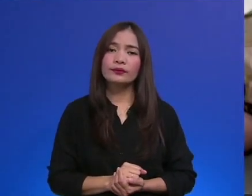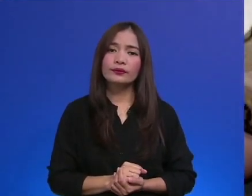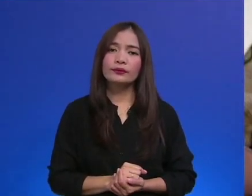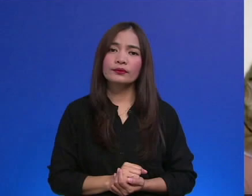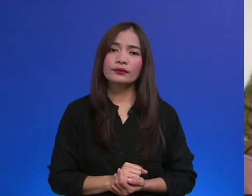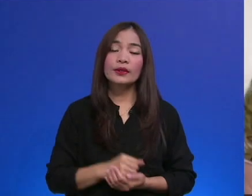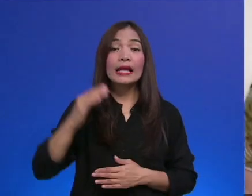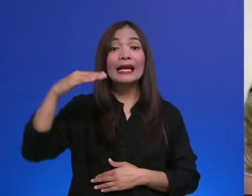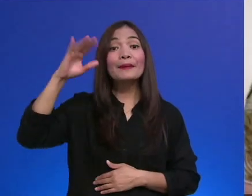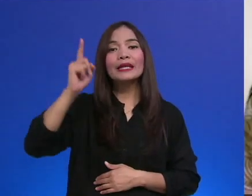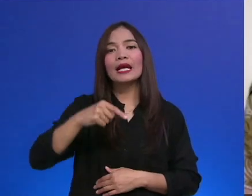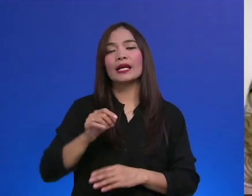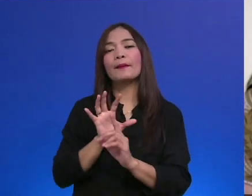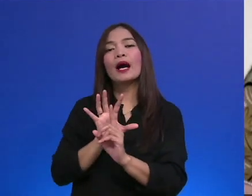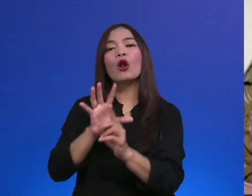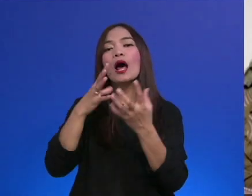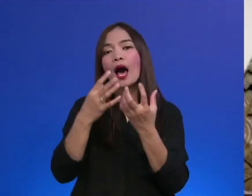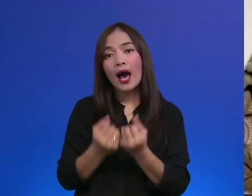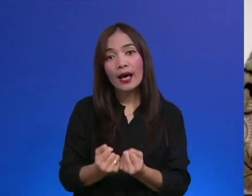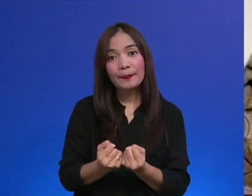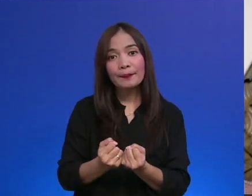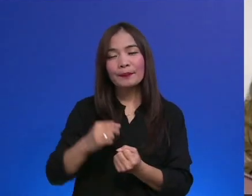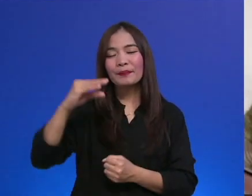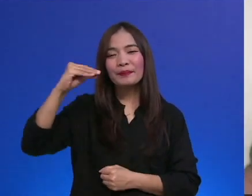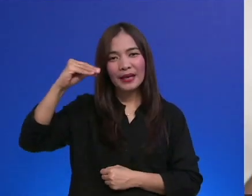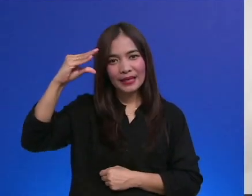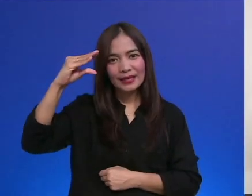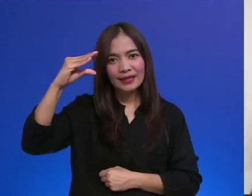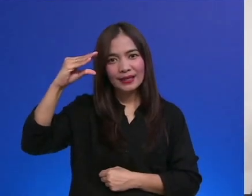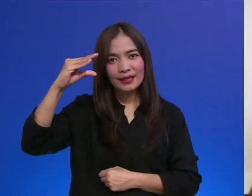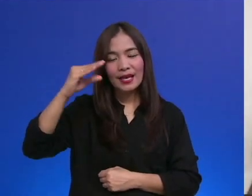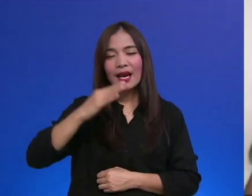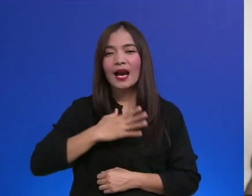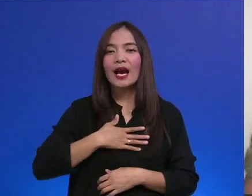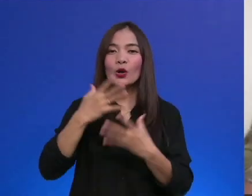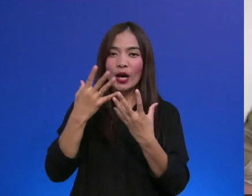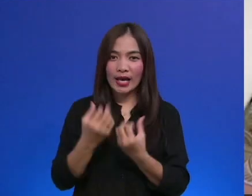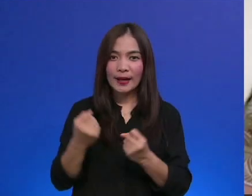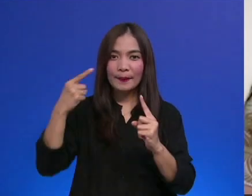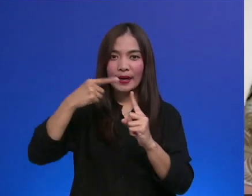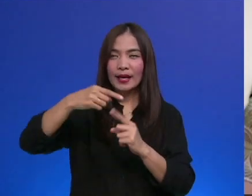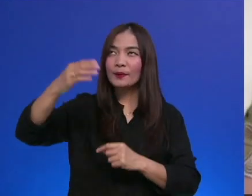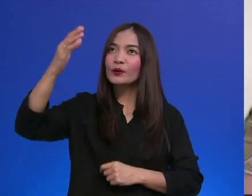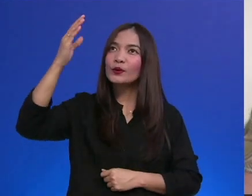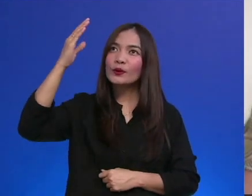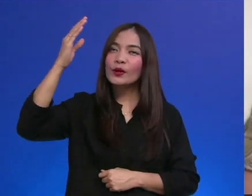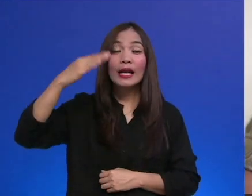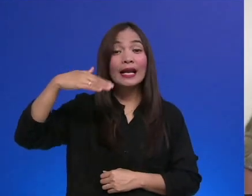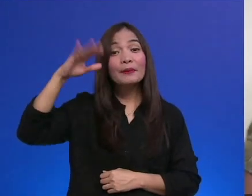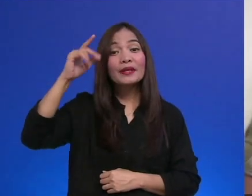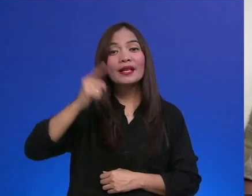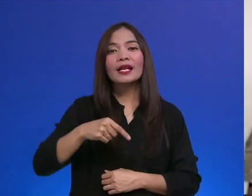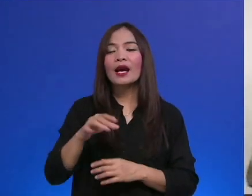lebih dari pengawal mengharapkan pagi kuharap padamu lebih dari